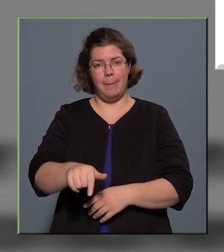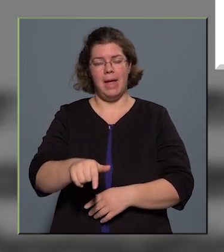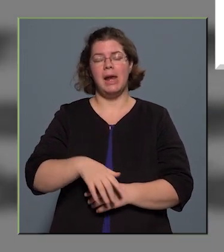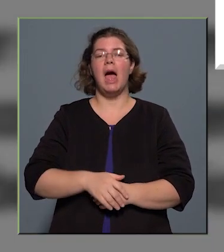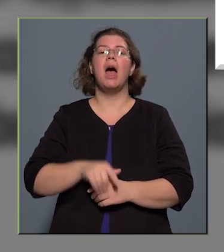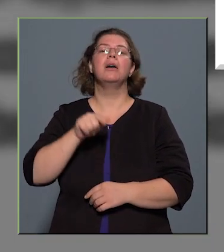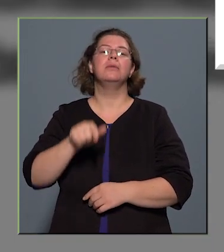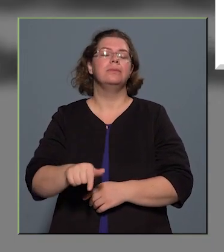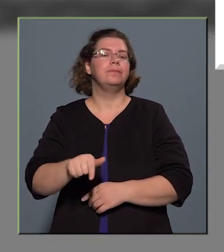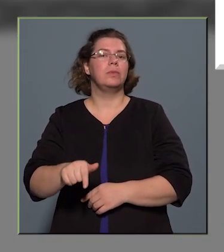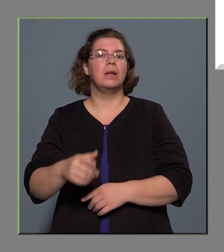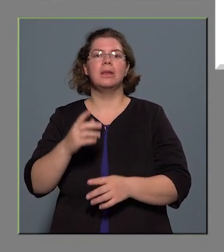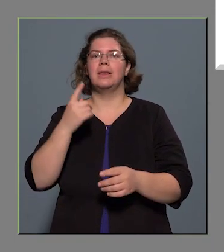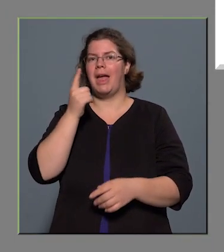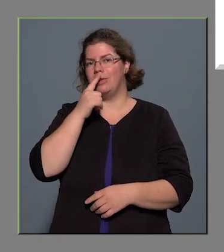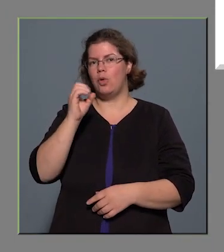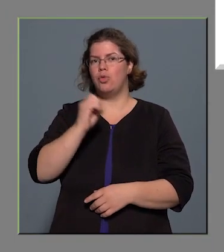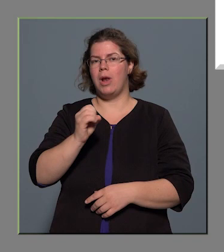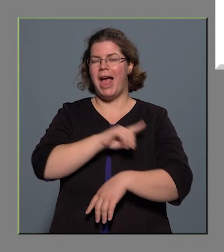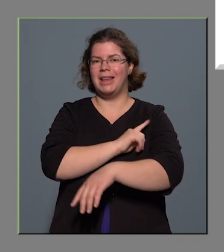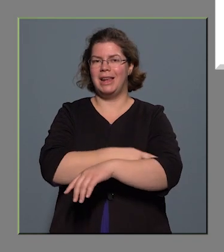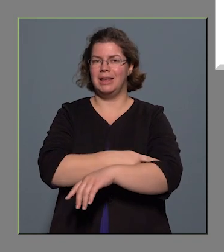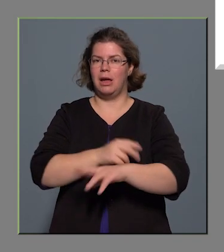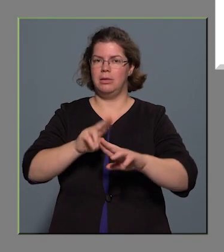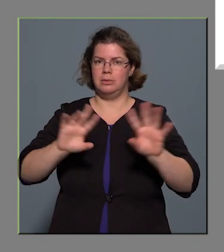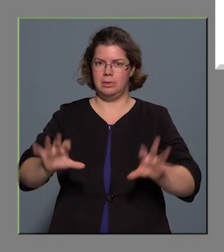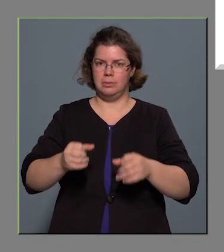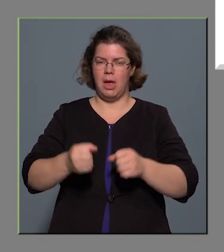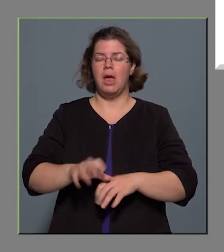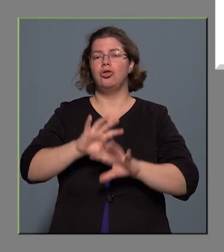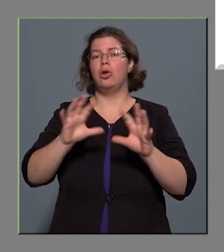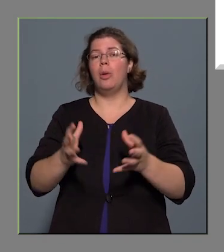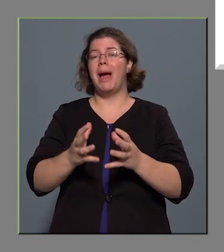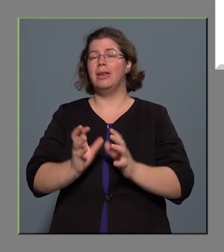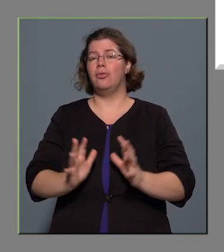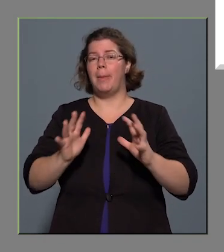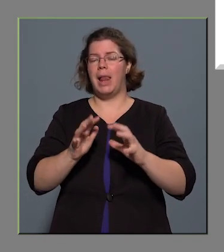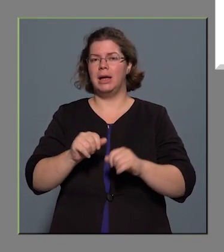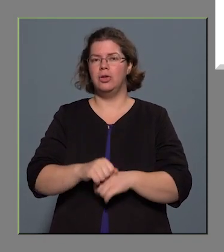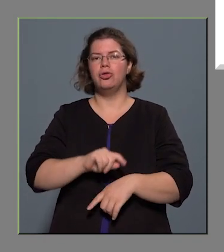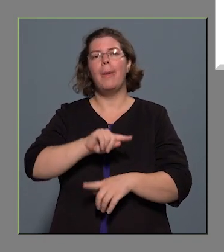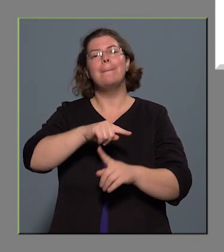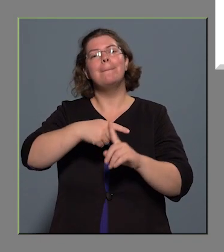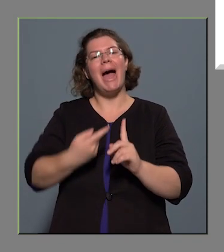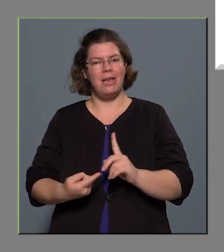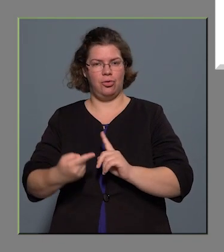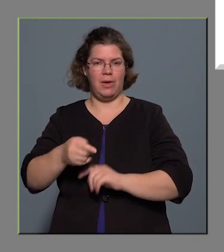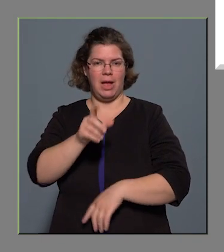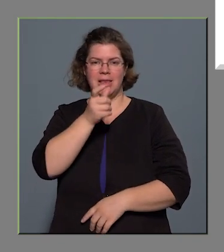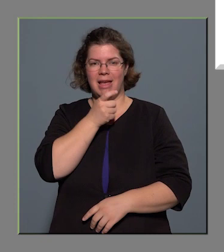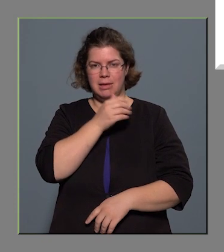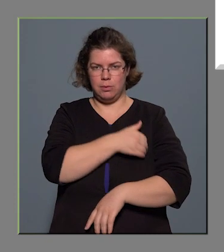nulla energiarendszer jöjjön létre, és a globális felmelegedés 1,5 Celsius fokosra korlátozódjon, a